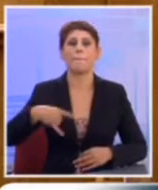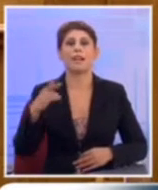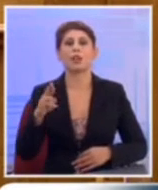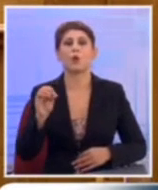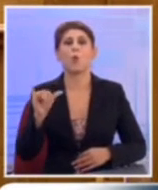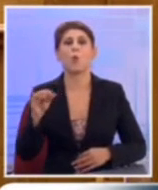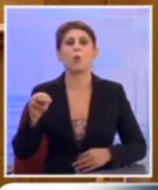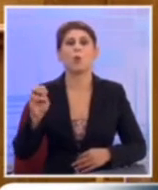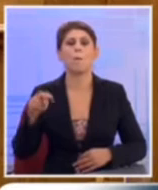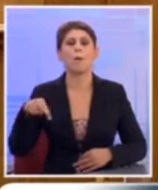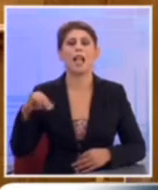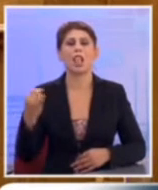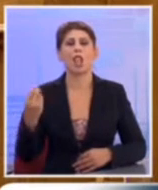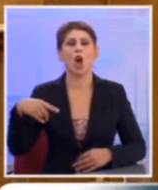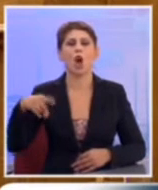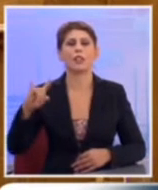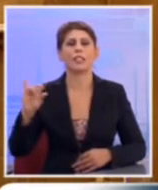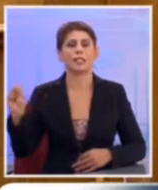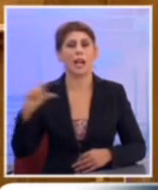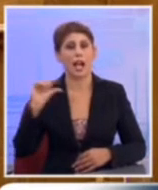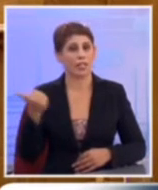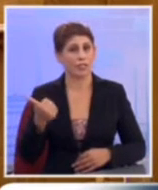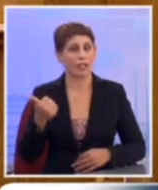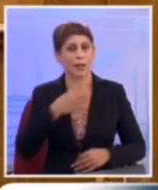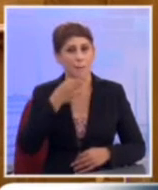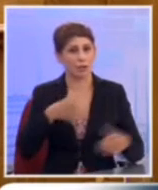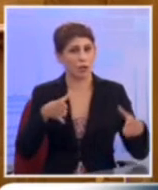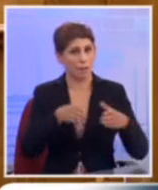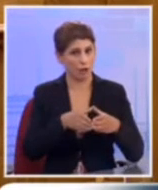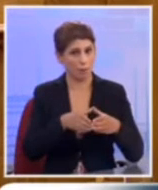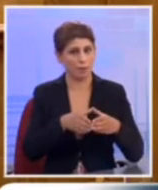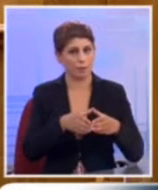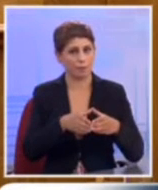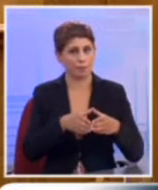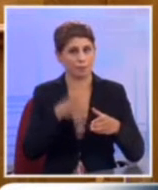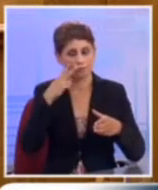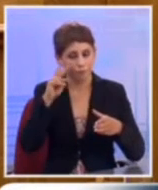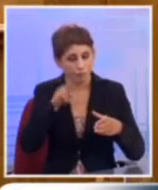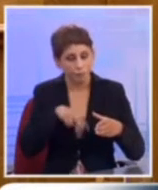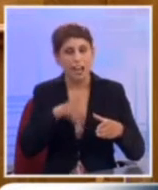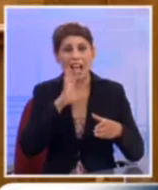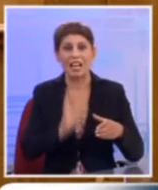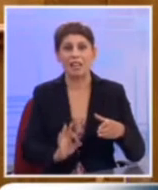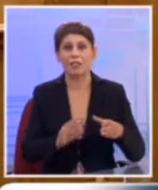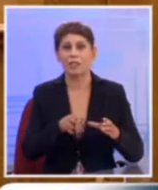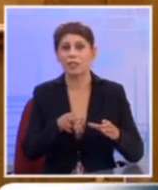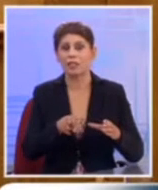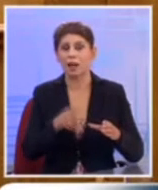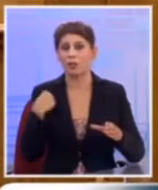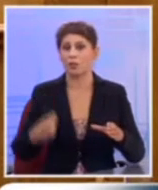Ρουμελιώτης, ο οποίος χθες στη Βουλή, μιλώντας στην Επιτροπή για την Διακρύβωση της Αλήθειας σχετικά με το δημόσιο